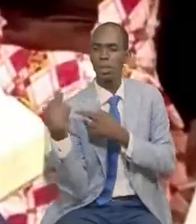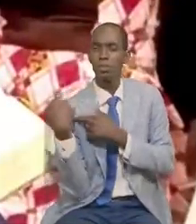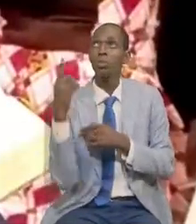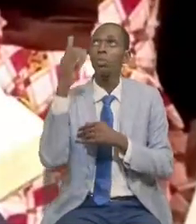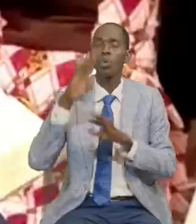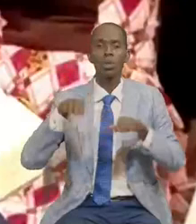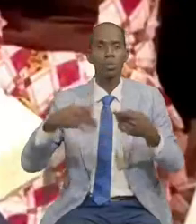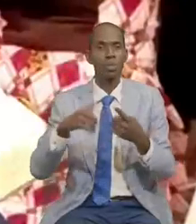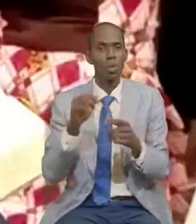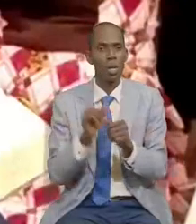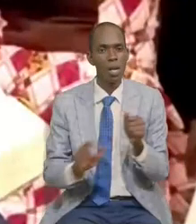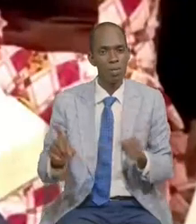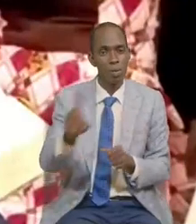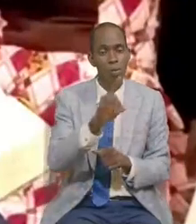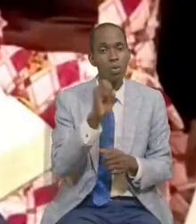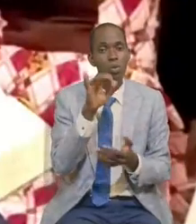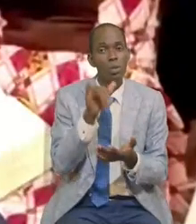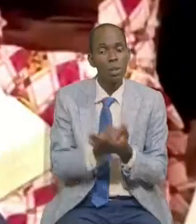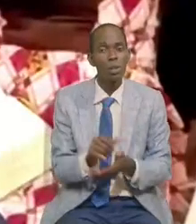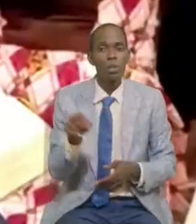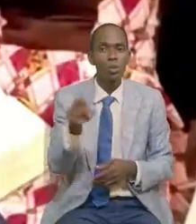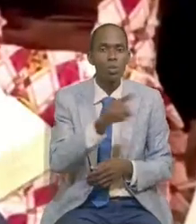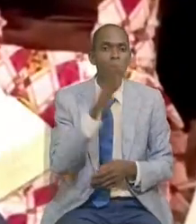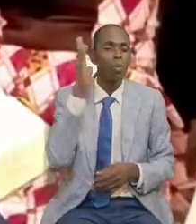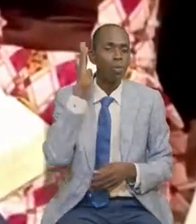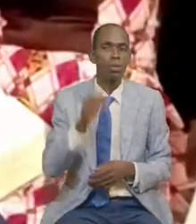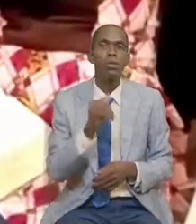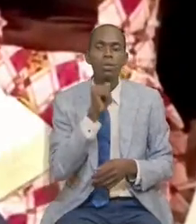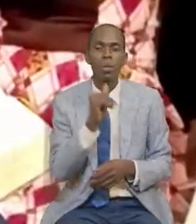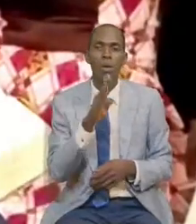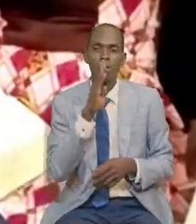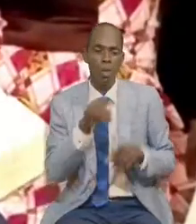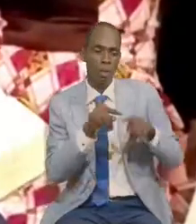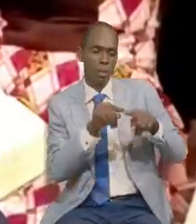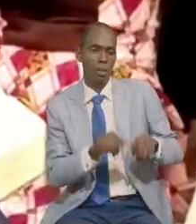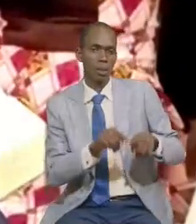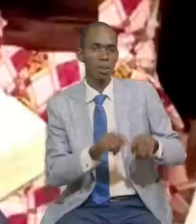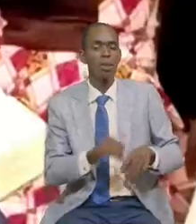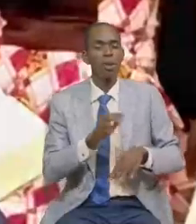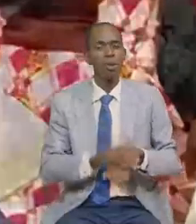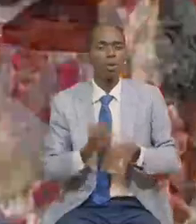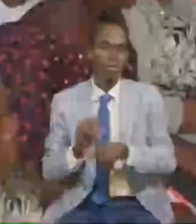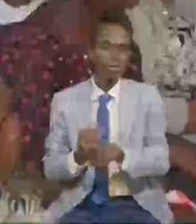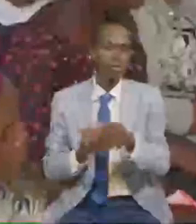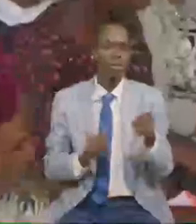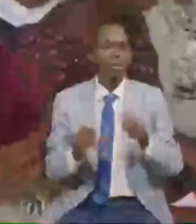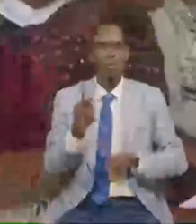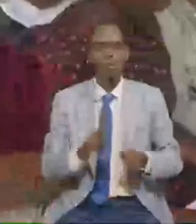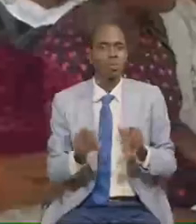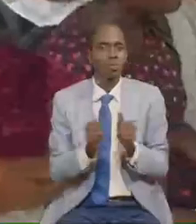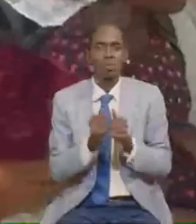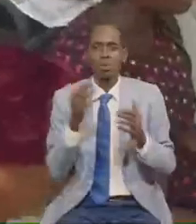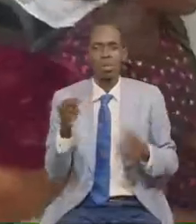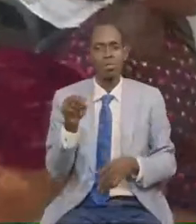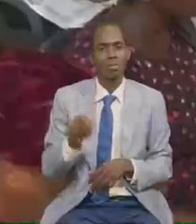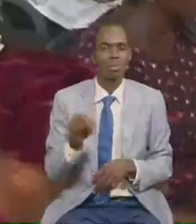afin que tu ne tapis pas sur les autres inutilement en